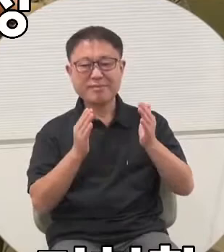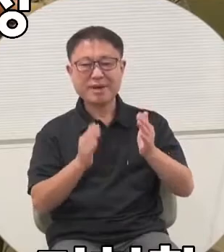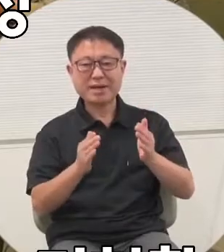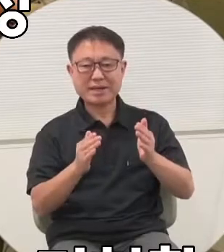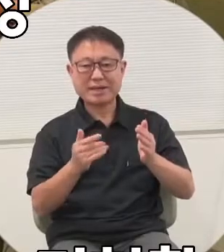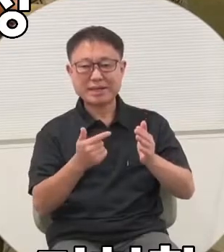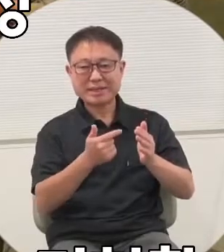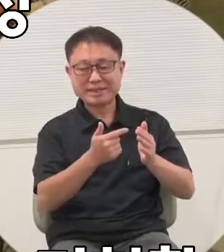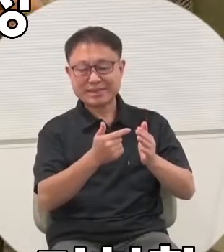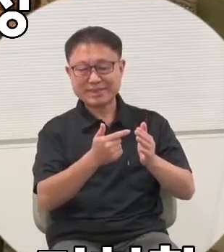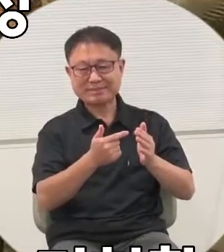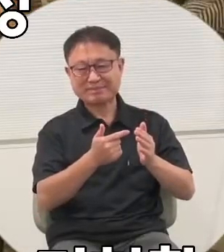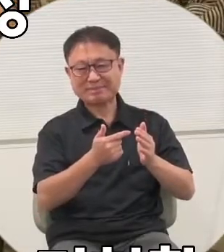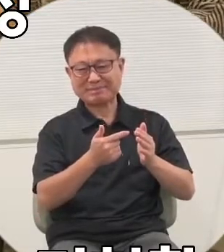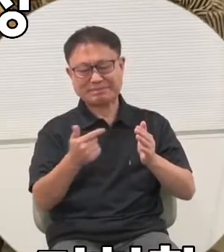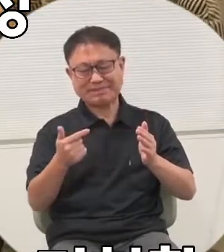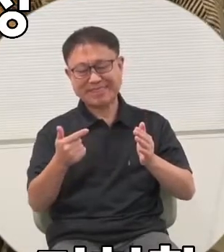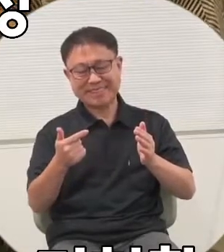크게 망한